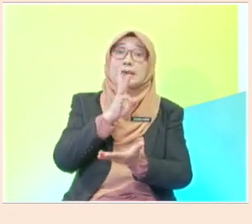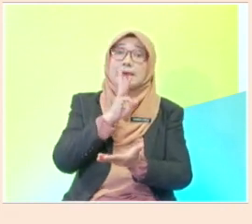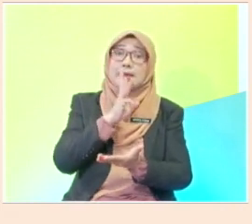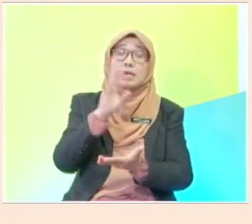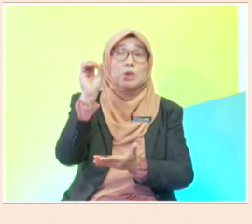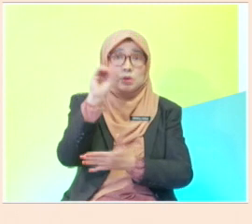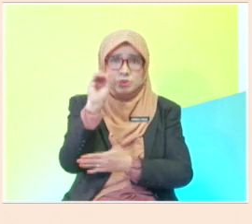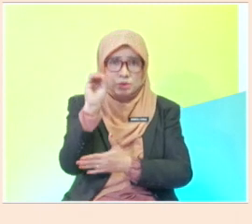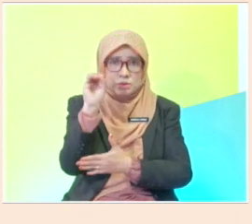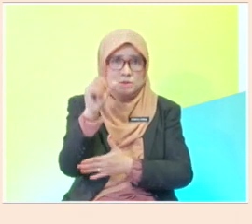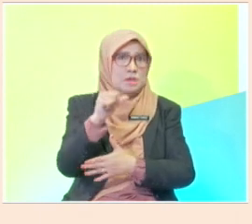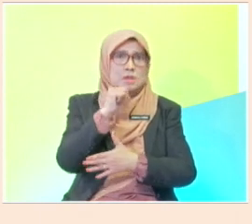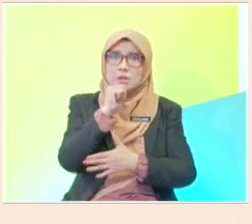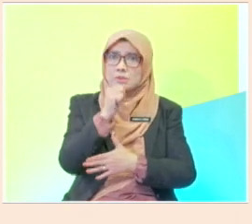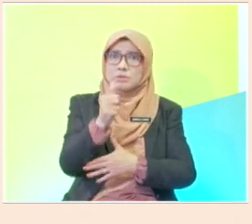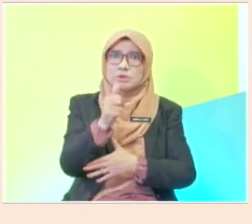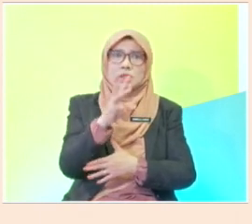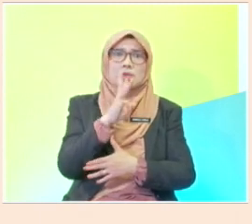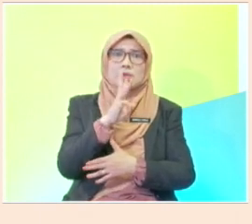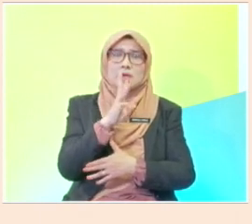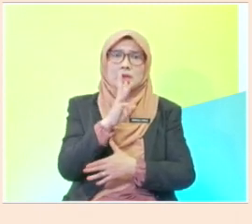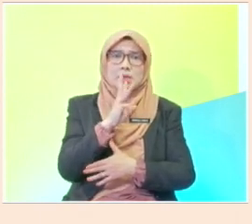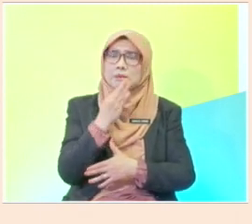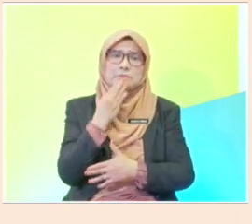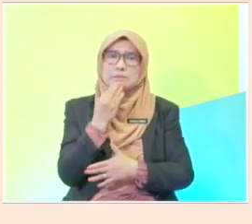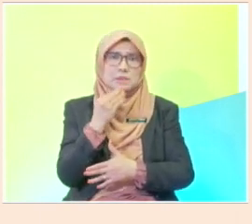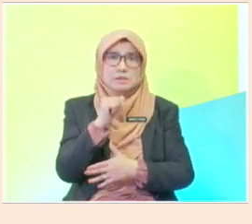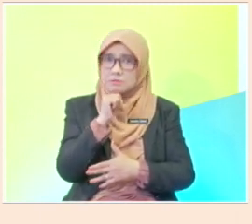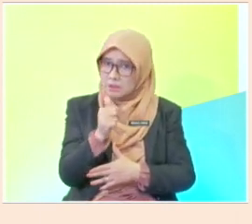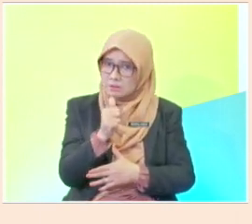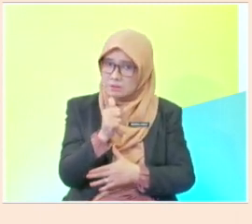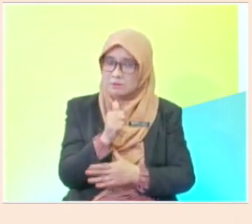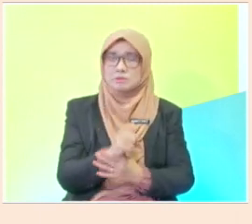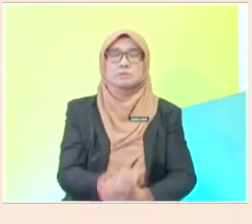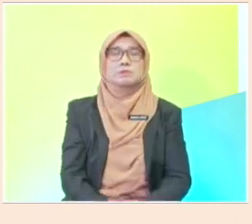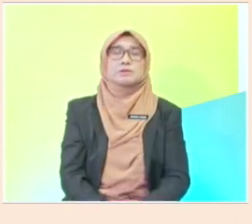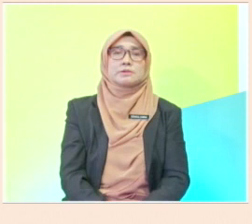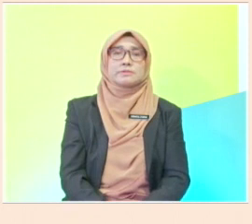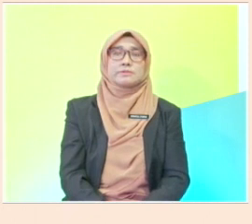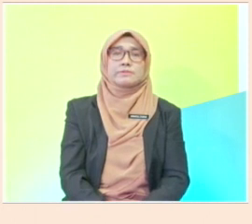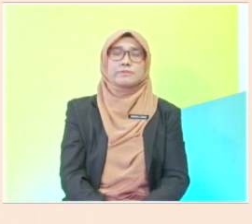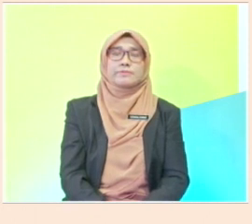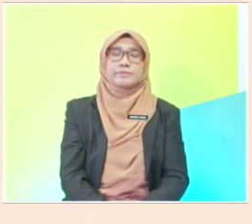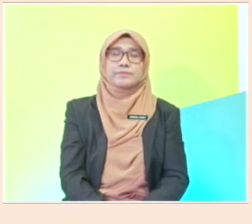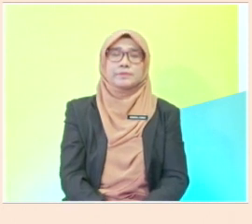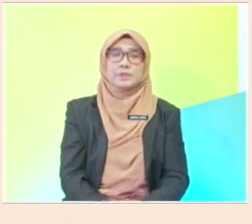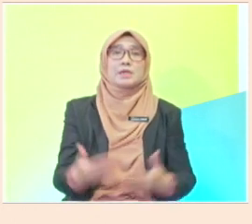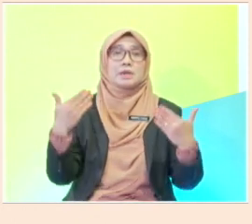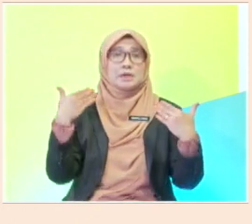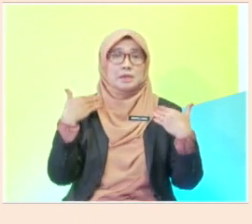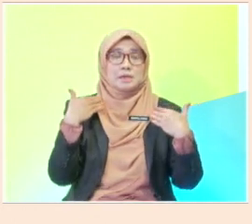kosong, betul. Bukan air kita yang minum air bergula sampai 7 gelas. Betul tu. Okey, baik. Selain daripada itu, ada